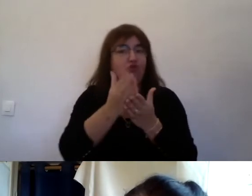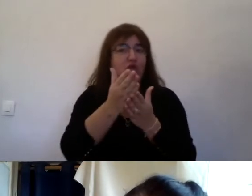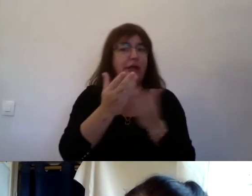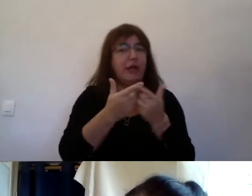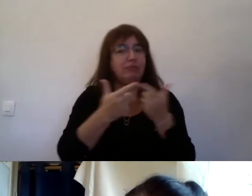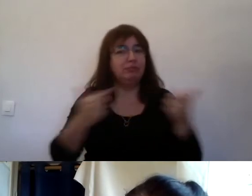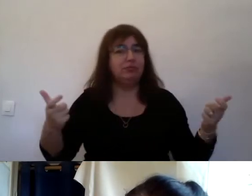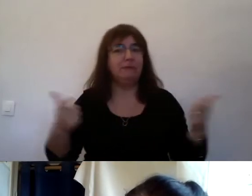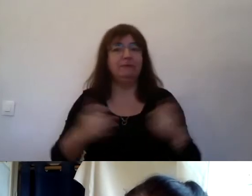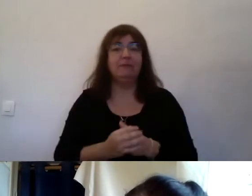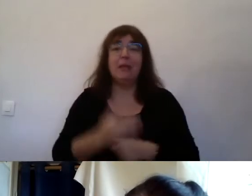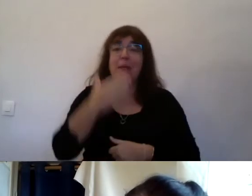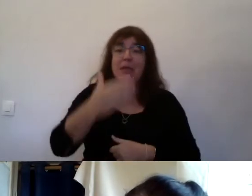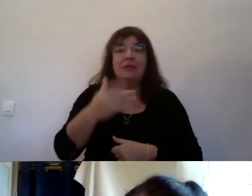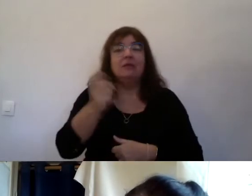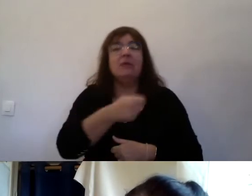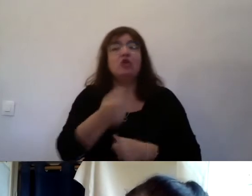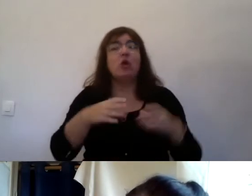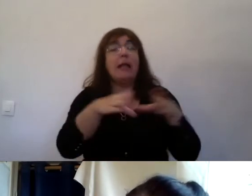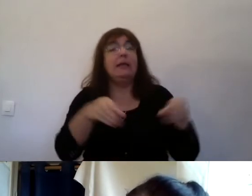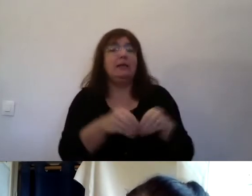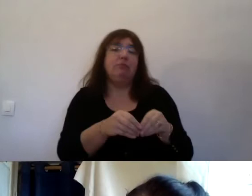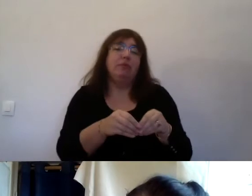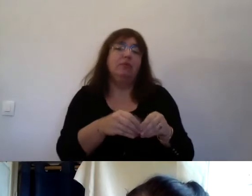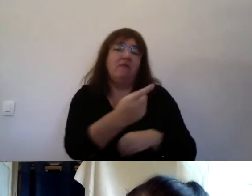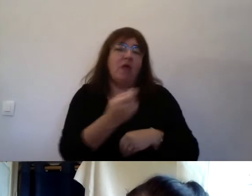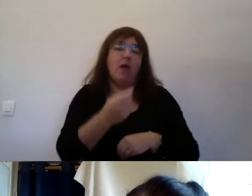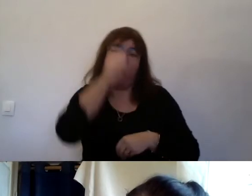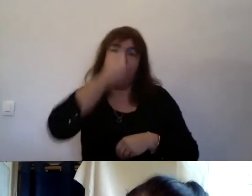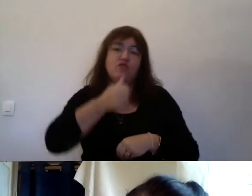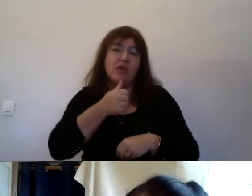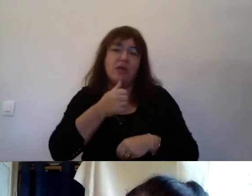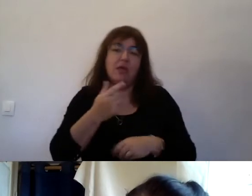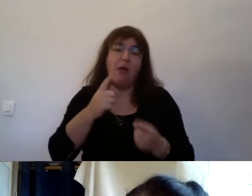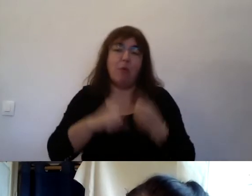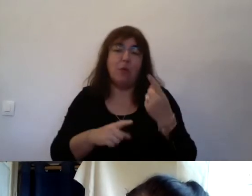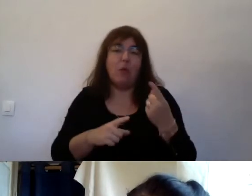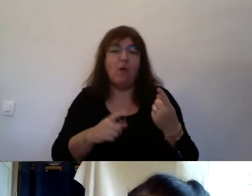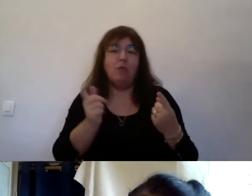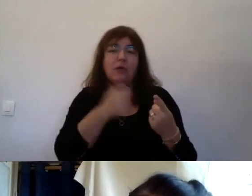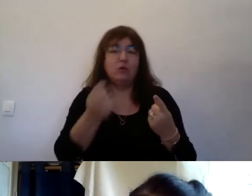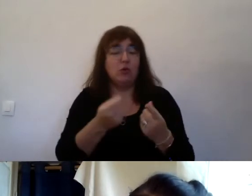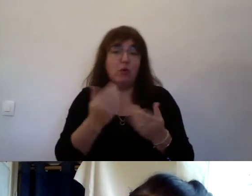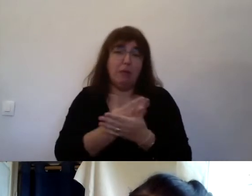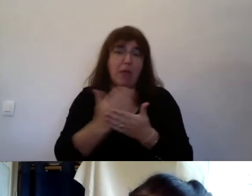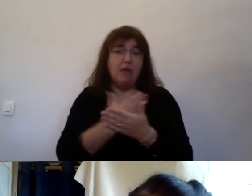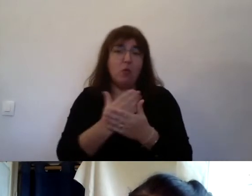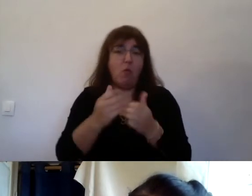hein, du musée du Quai Branly qui a préparé avec nous ce moment.